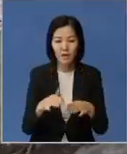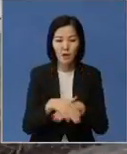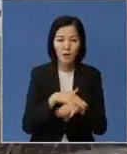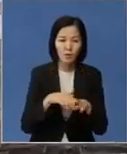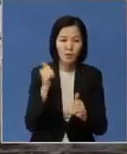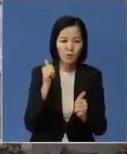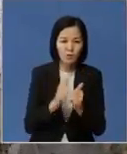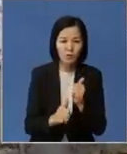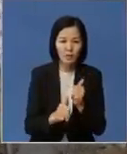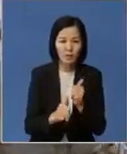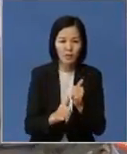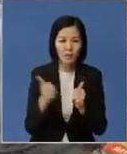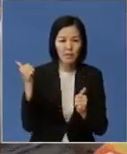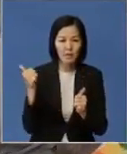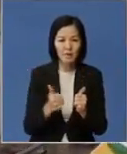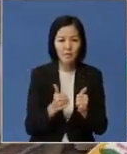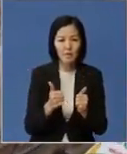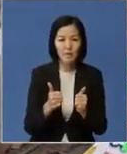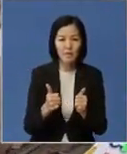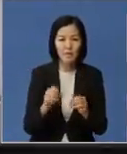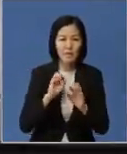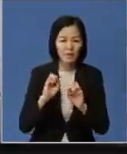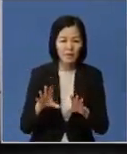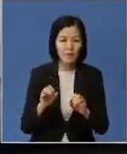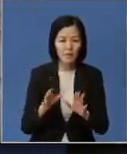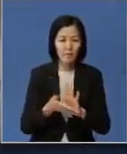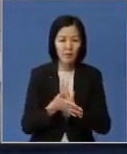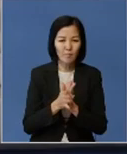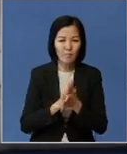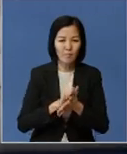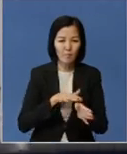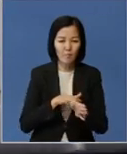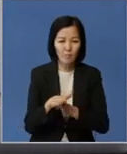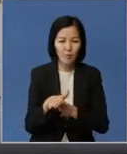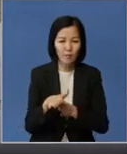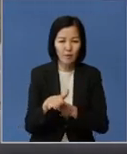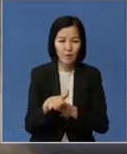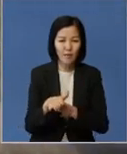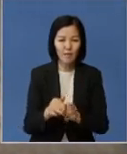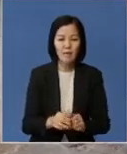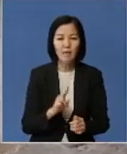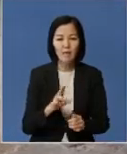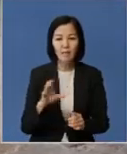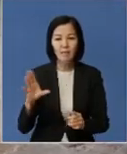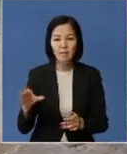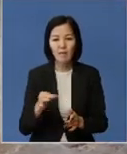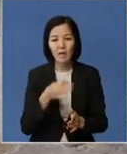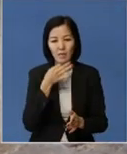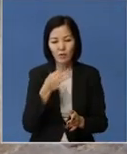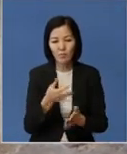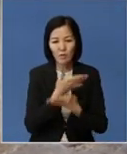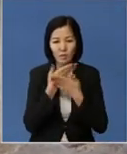сайынғы қалдықтар апталап шығарылмайды дейді. Себебі қазір мұнда тазалыққа жауапты маман болмай тұр. Әдеттегі пәтер